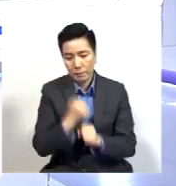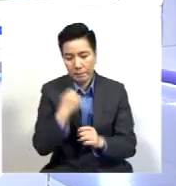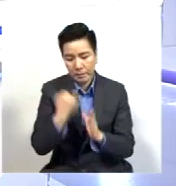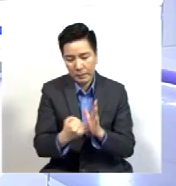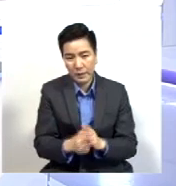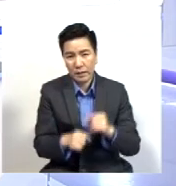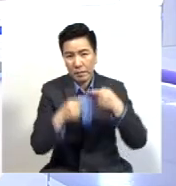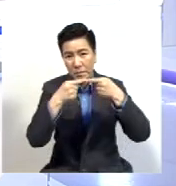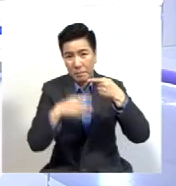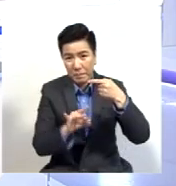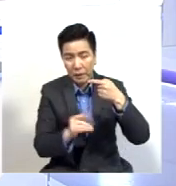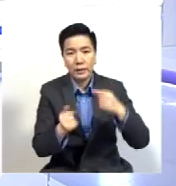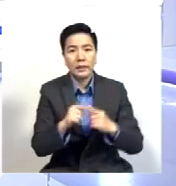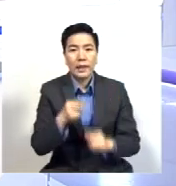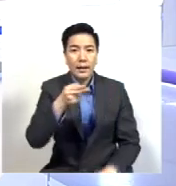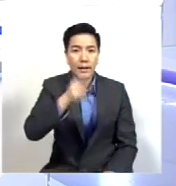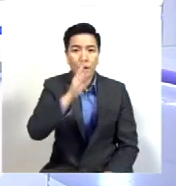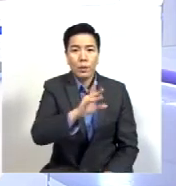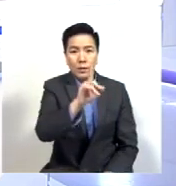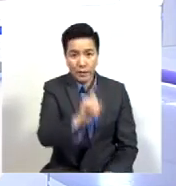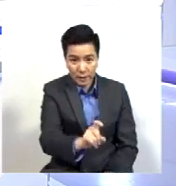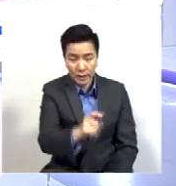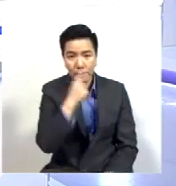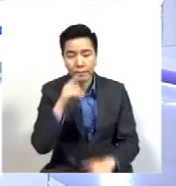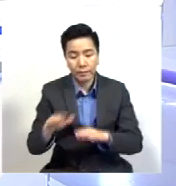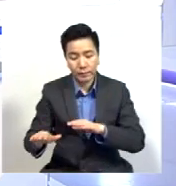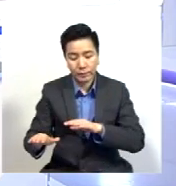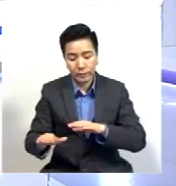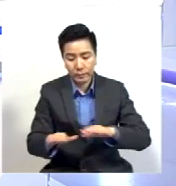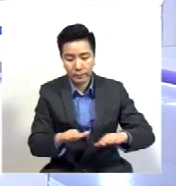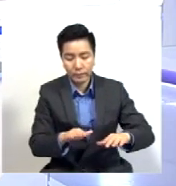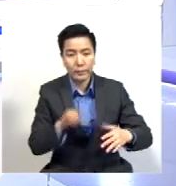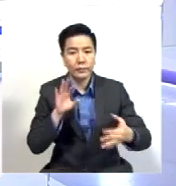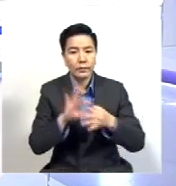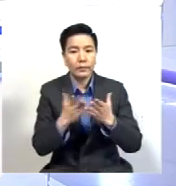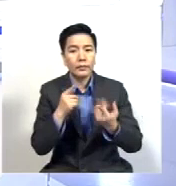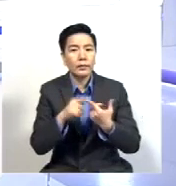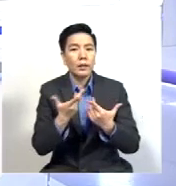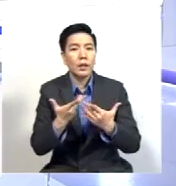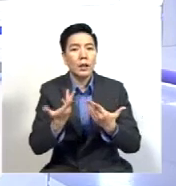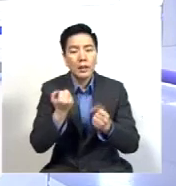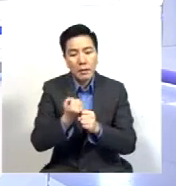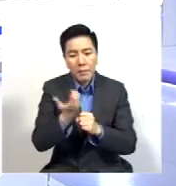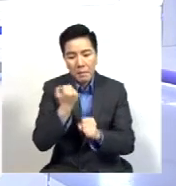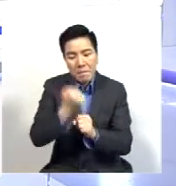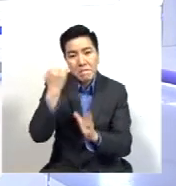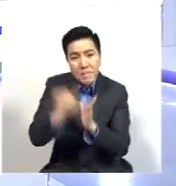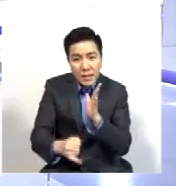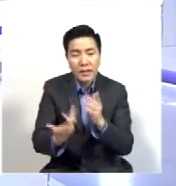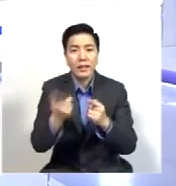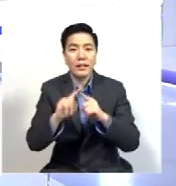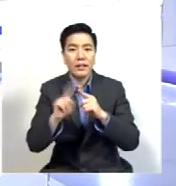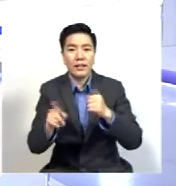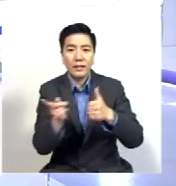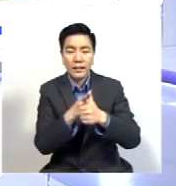ป8ข้อหาเนี่ยก็ประกอบไปด้วยฆ่าผู้อื่นเพื่อเตรียมหรือการ หรือเพื่ออำนวยความสะดวกในการกระทำผิดข้อห